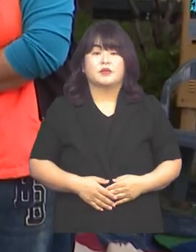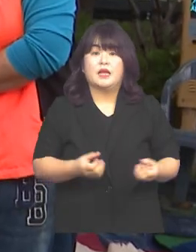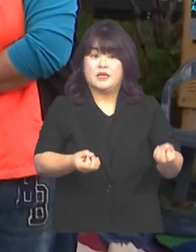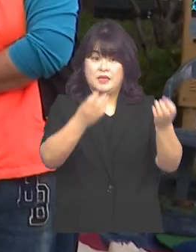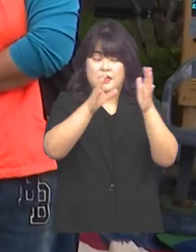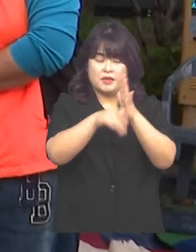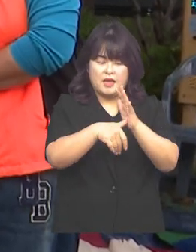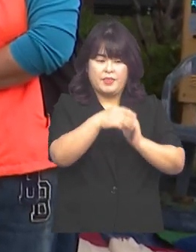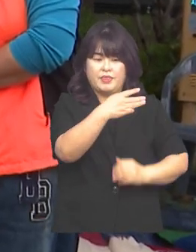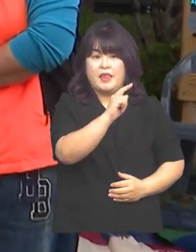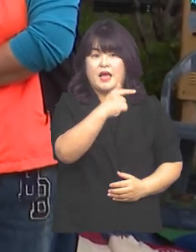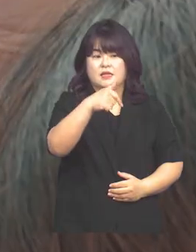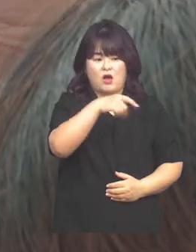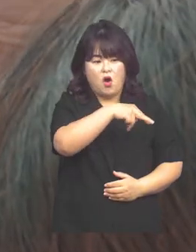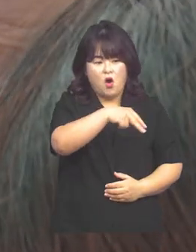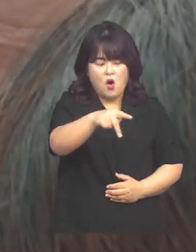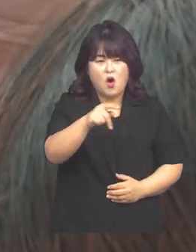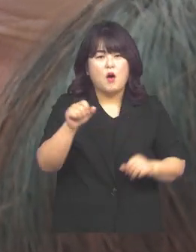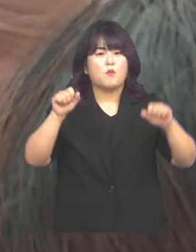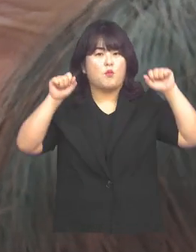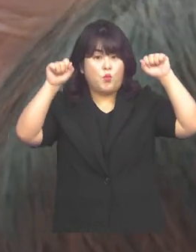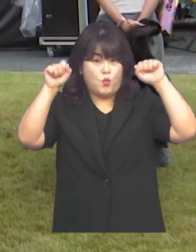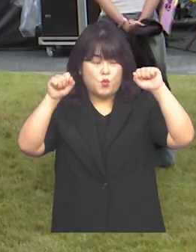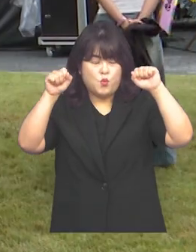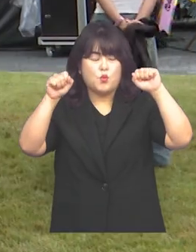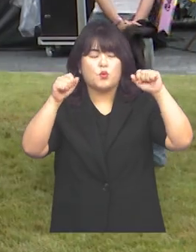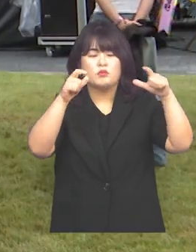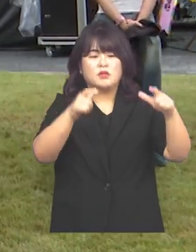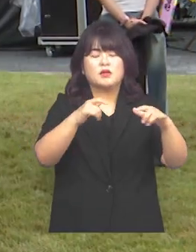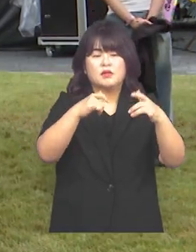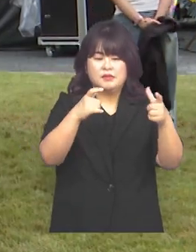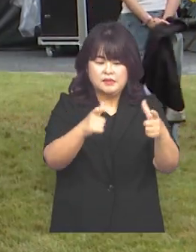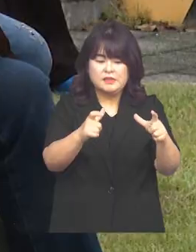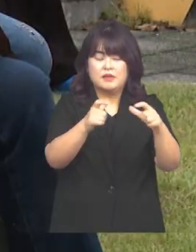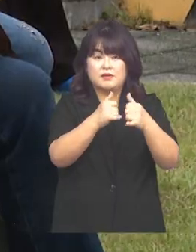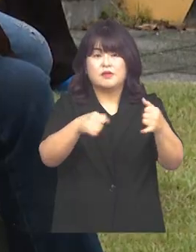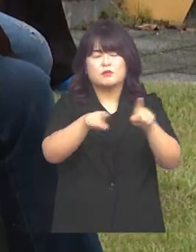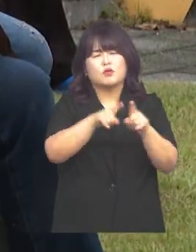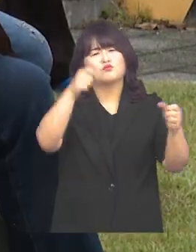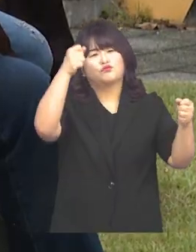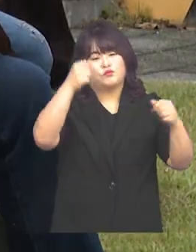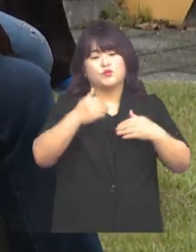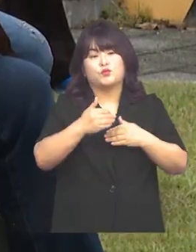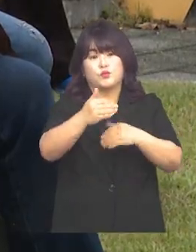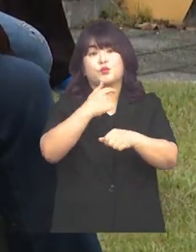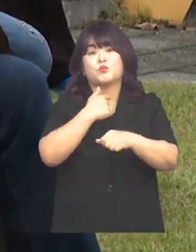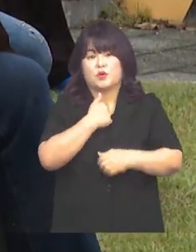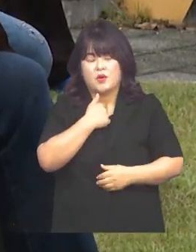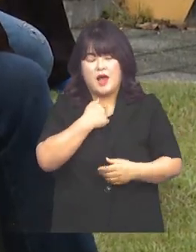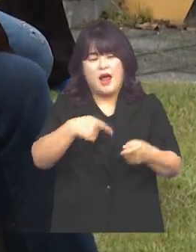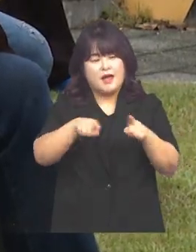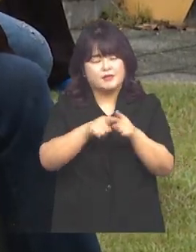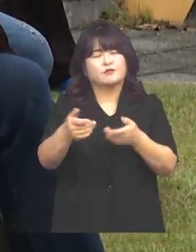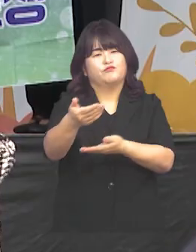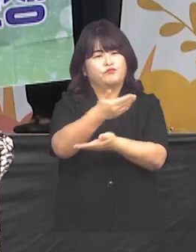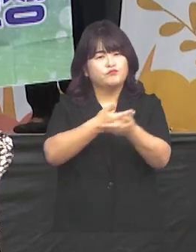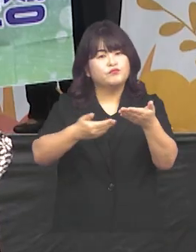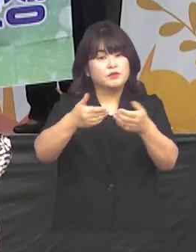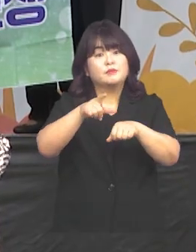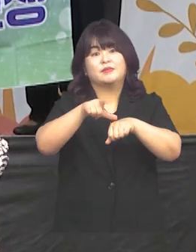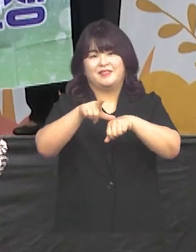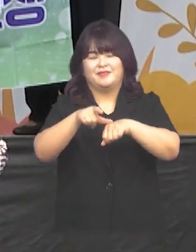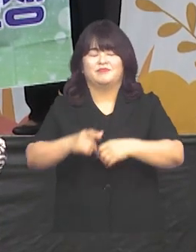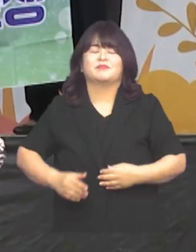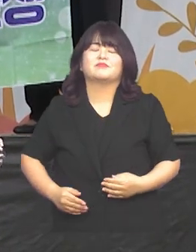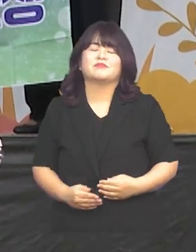이날 행사는 탄천 걷기대회, 명랑운동회와 주민들의 축하 공연 등으로 이어지며 주민들이 함께 어울리는